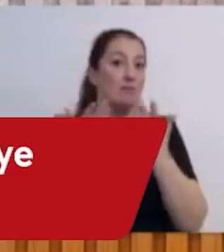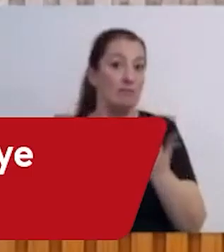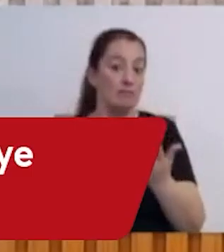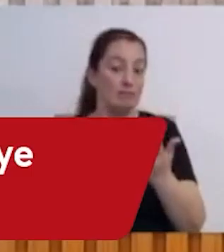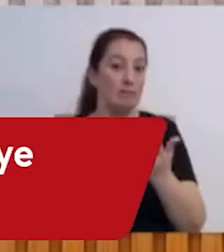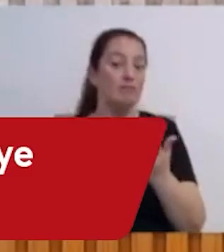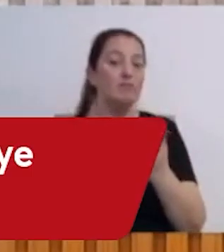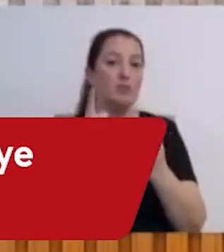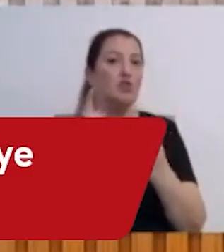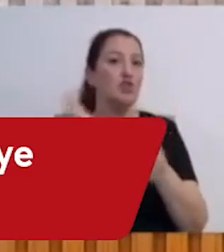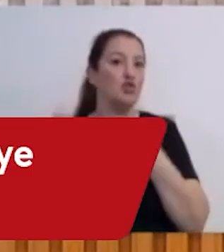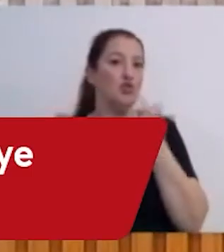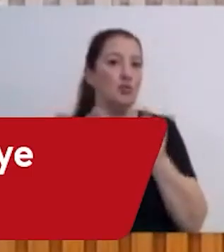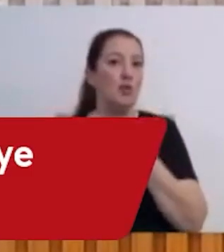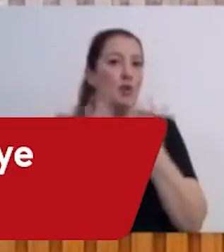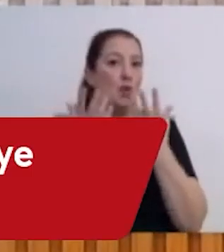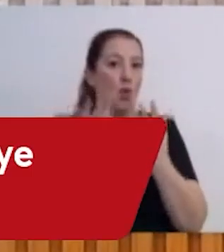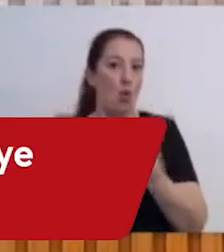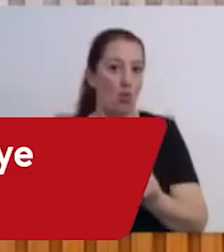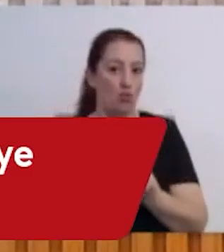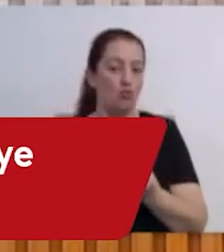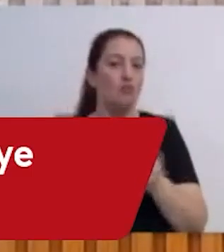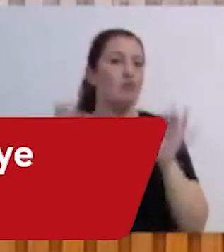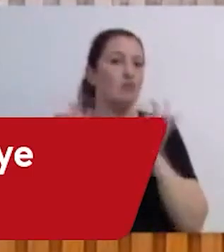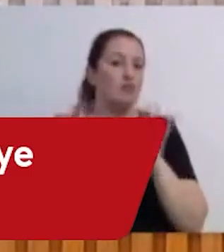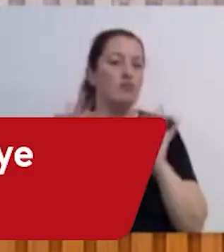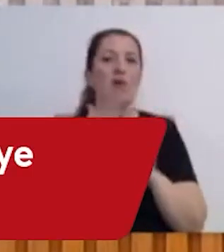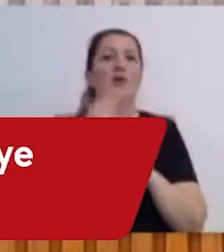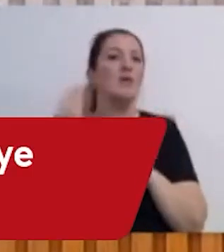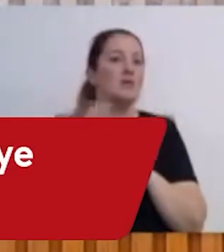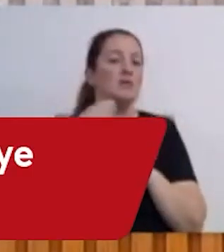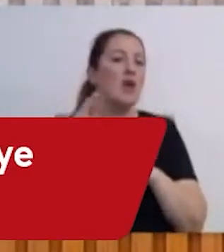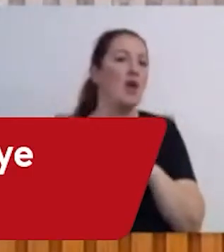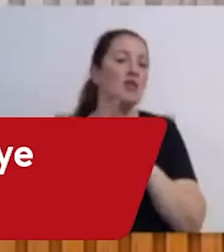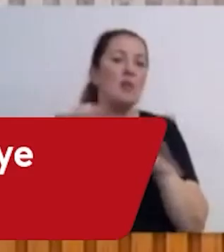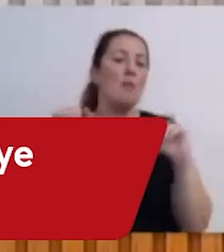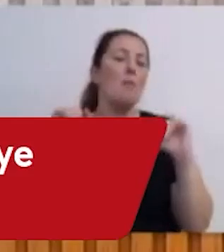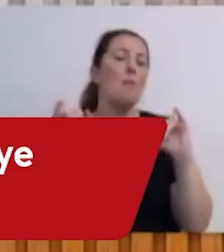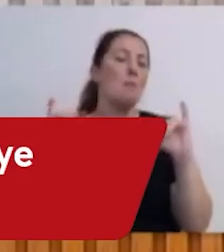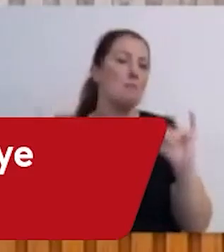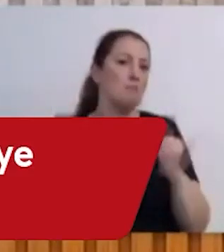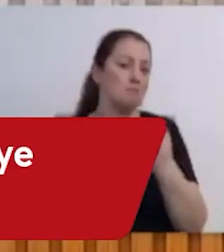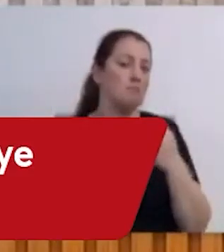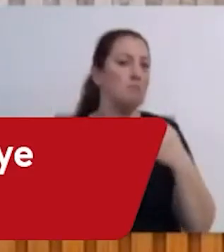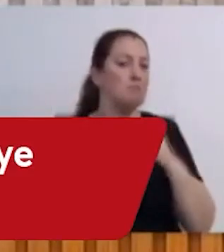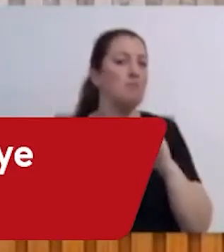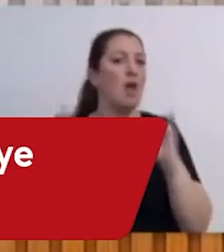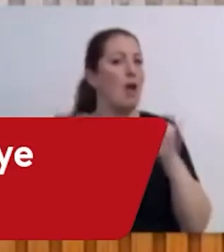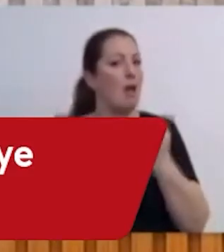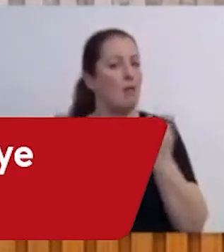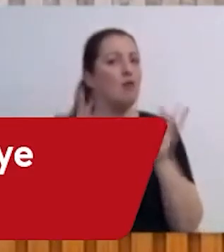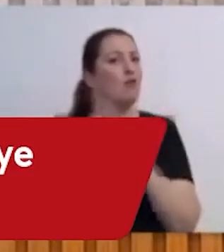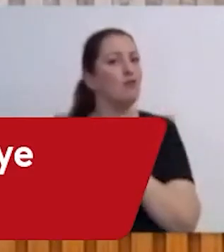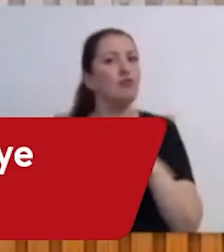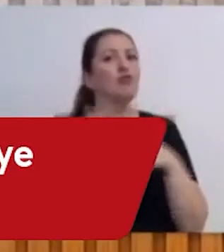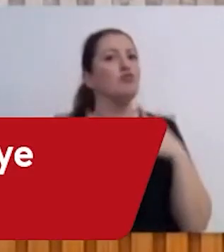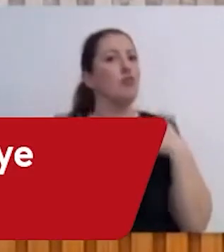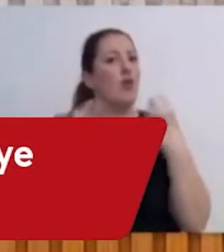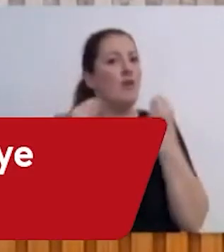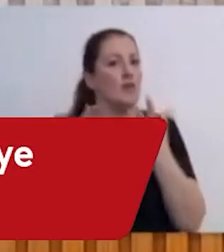bir çalışmalar oldu. Tabii ki gençlerimiz yaşam vadisinin içerisinde eğlenmeli, gülmeli, bunlara